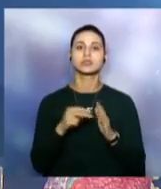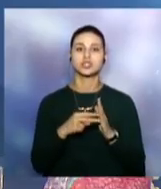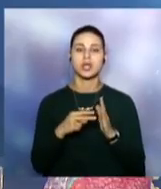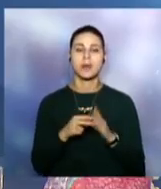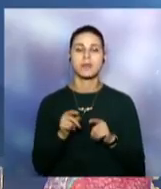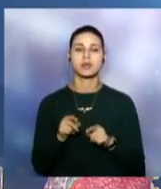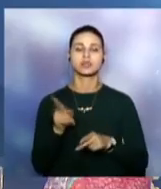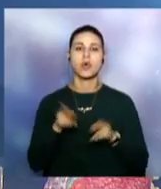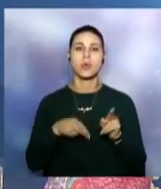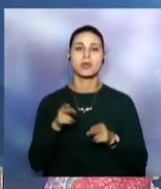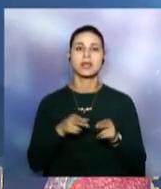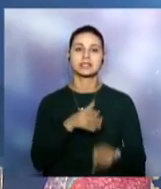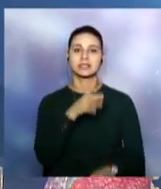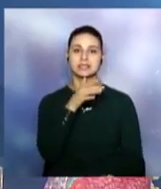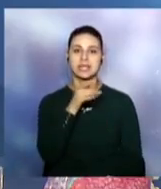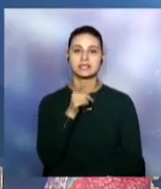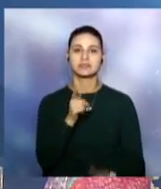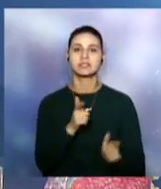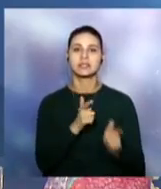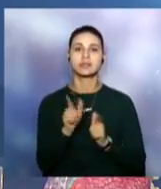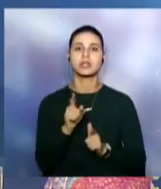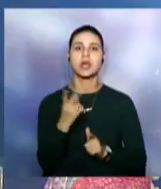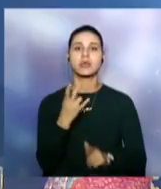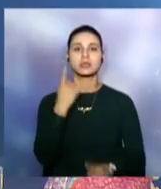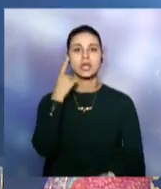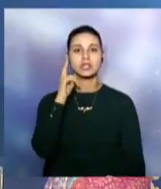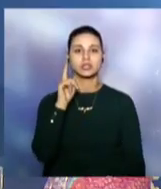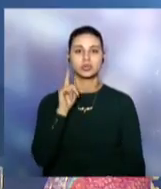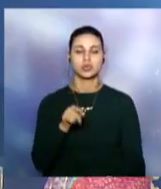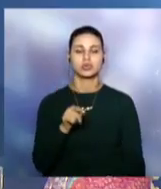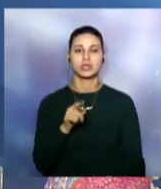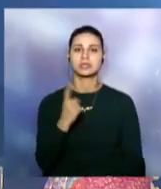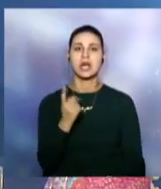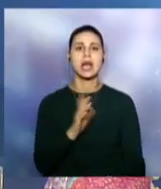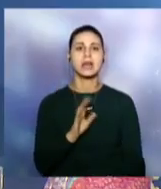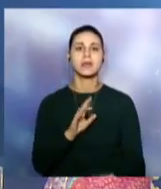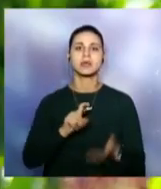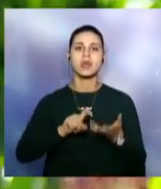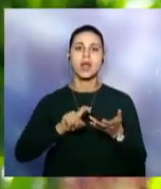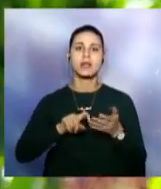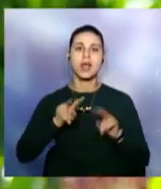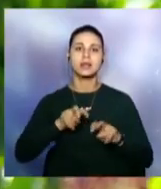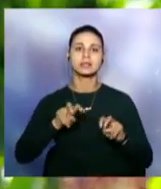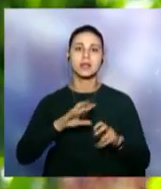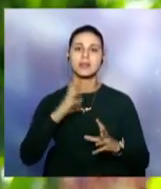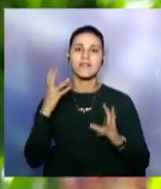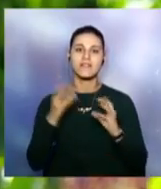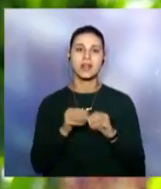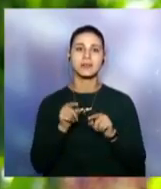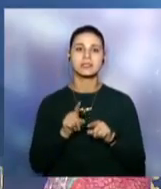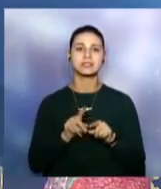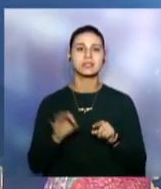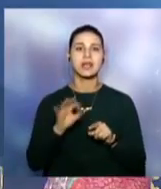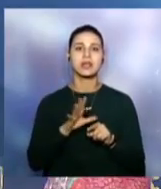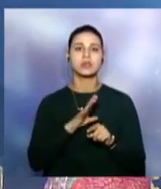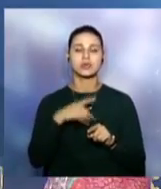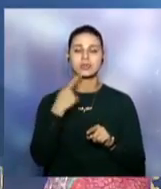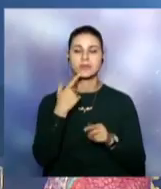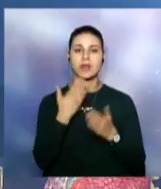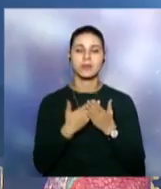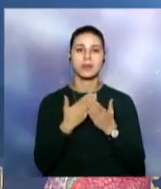შეაფასონ ოპერაციისათვის სამზადისში რა უნდა გაითვალისწინონ, არა მარტო ანალიზების მონაცემები, არამედ ყველაფერი ის, რასაც თქვენ საუბრობთ, მათ